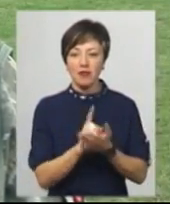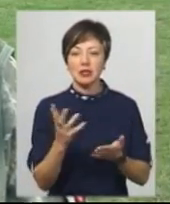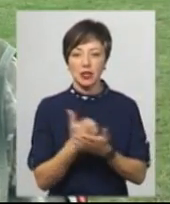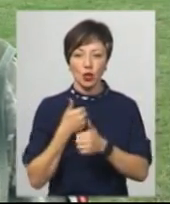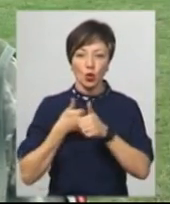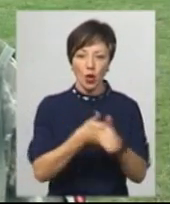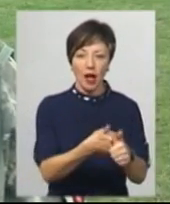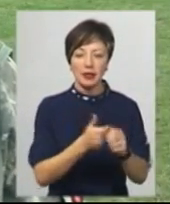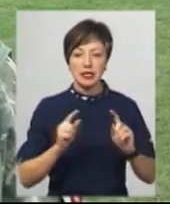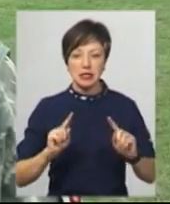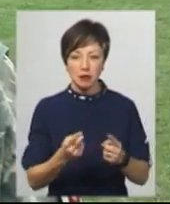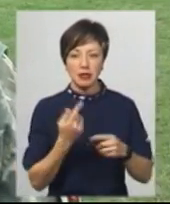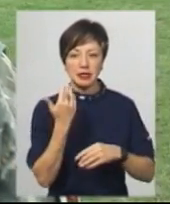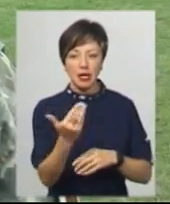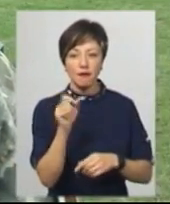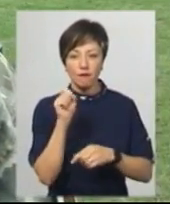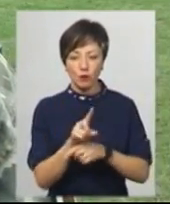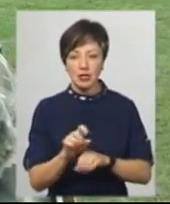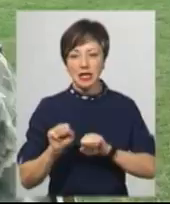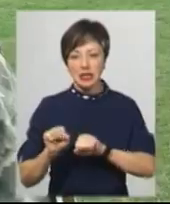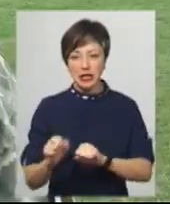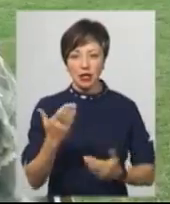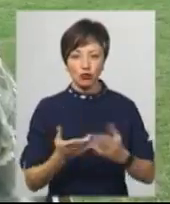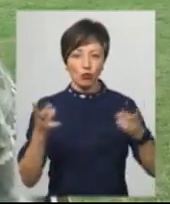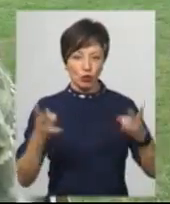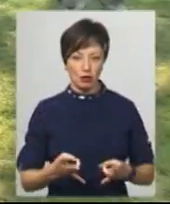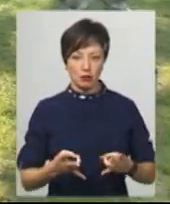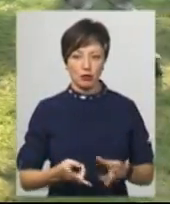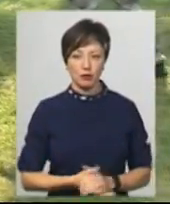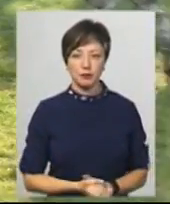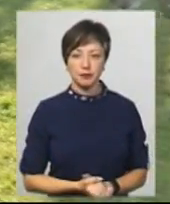догнати і затримати. Це її функції – захистити, якщо потрібно.